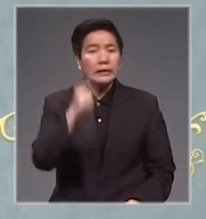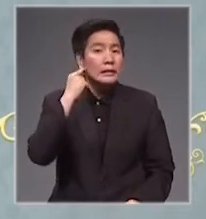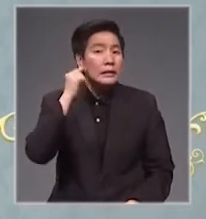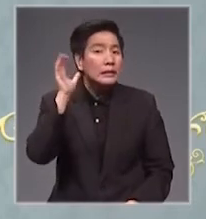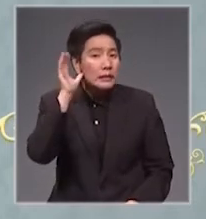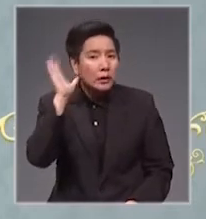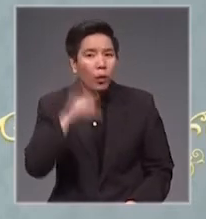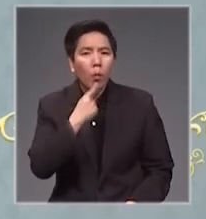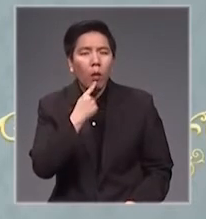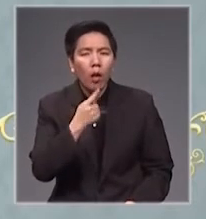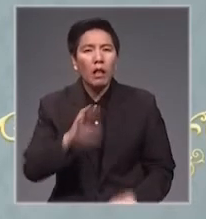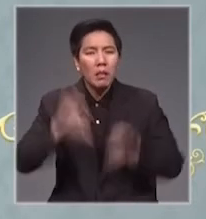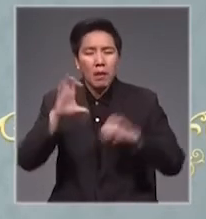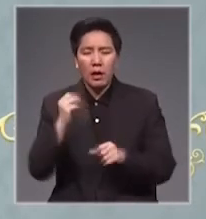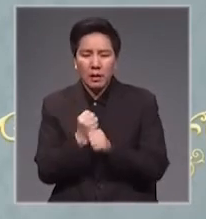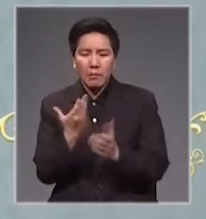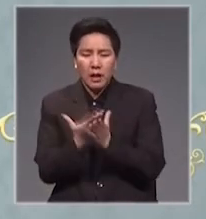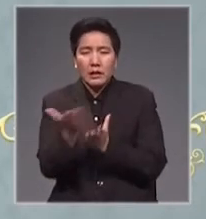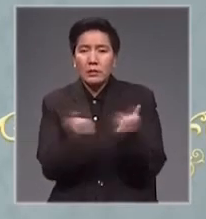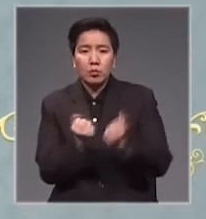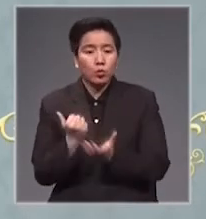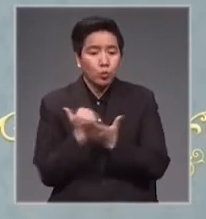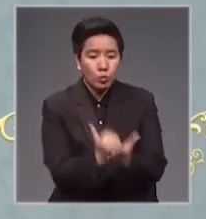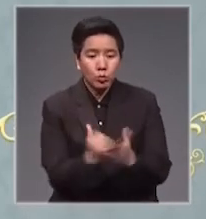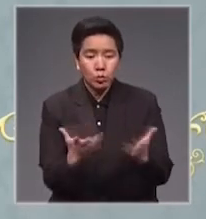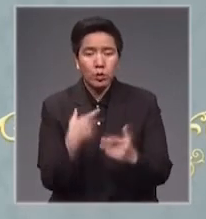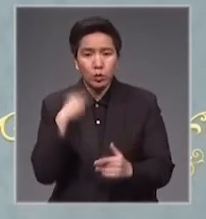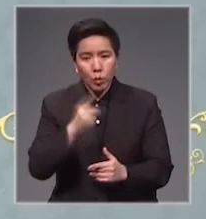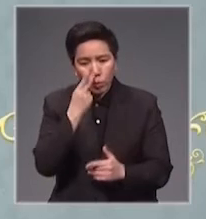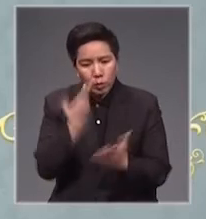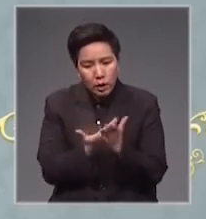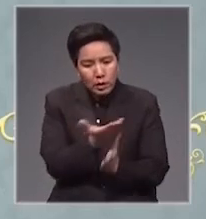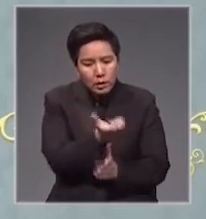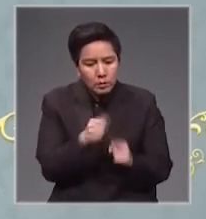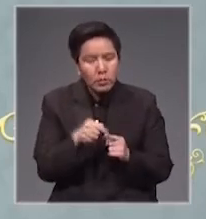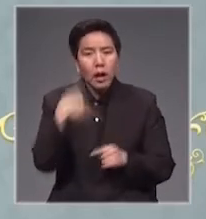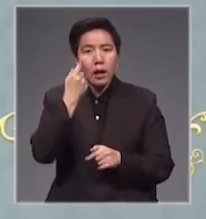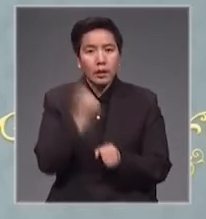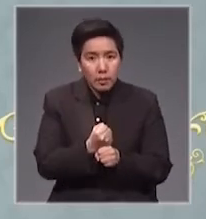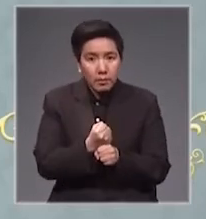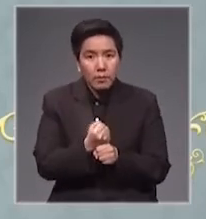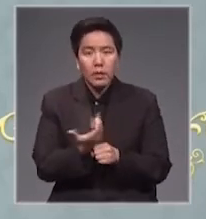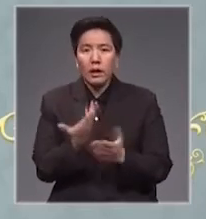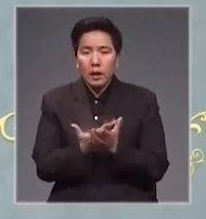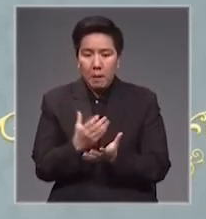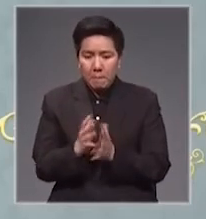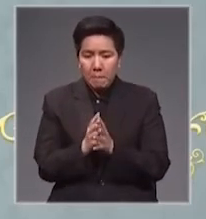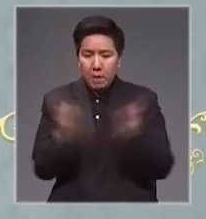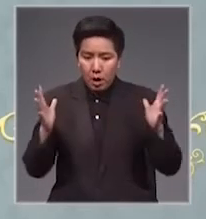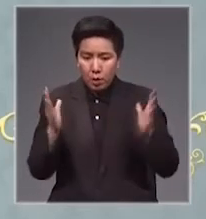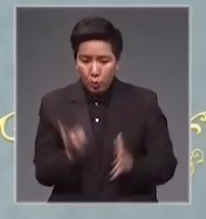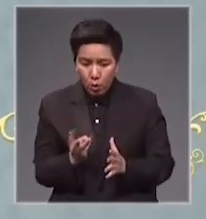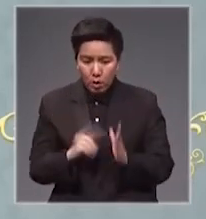ว่ารัฐบาลนี้มาสร้างหนี้ไม่ช่วยเหลือต้องไปดูว่าหนี้มันเกิดขึ้นตั้งแต่เมื่อไรเป็นหนี้มีมูลค่าบ้างหรือไ